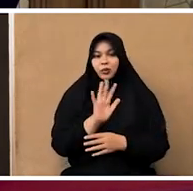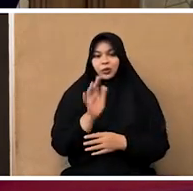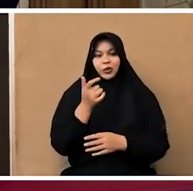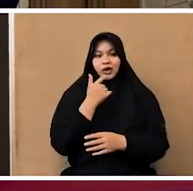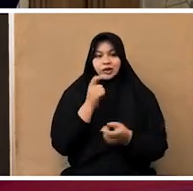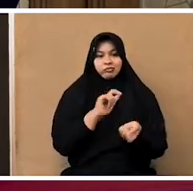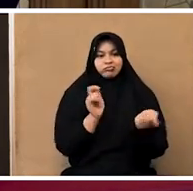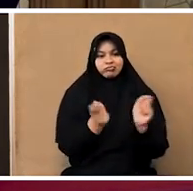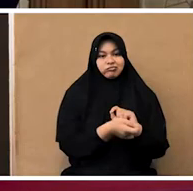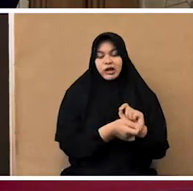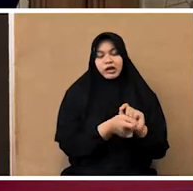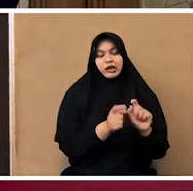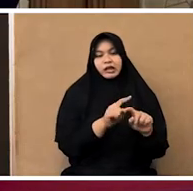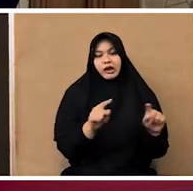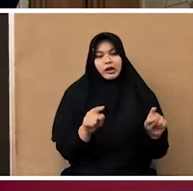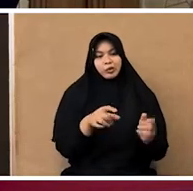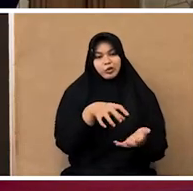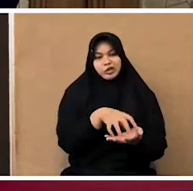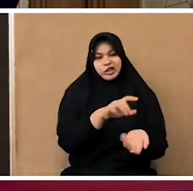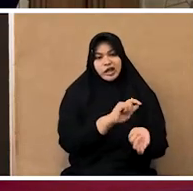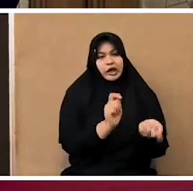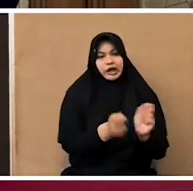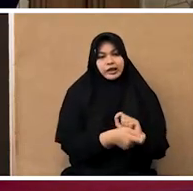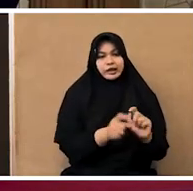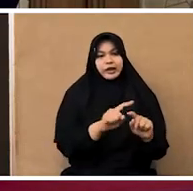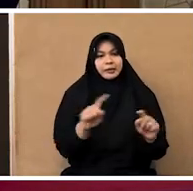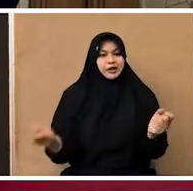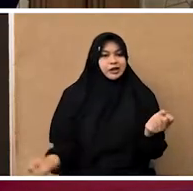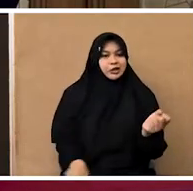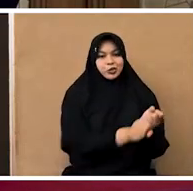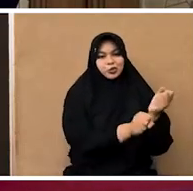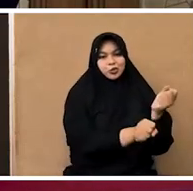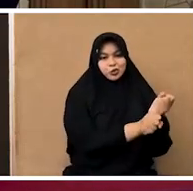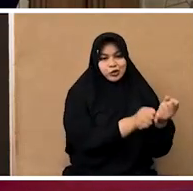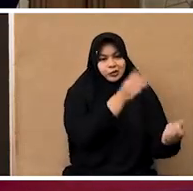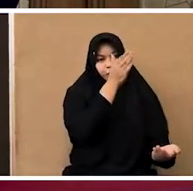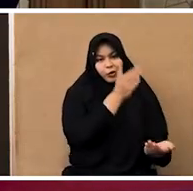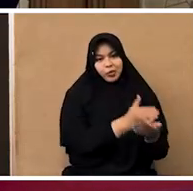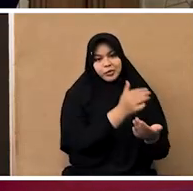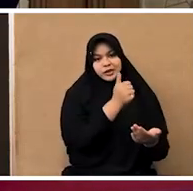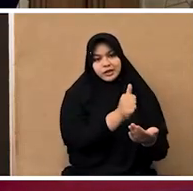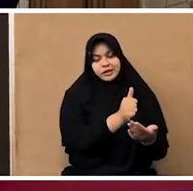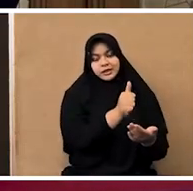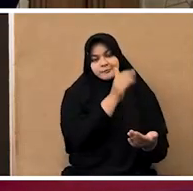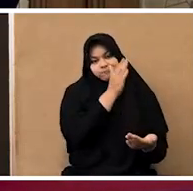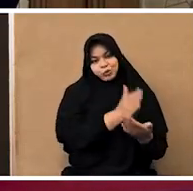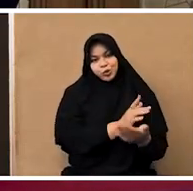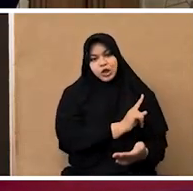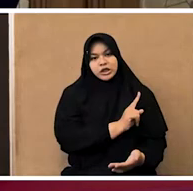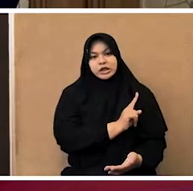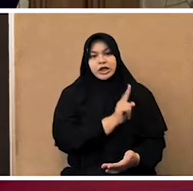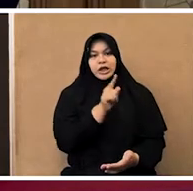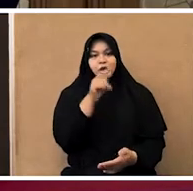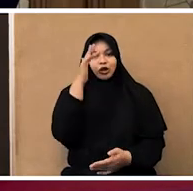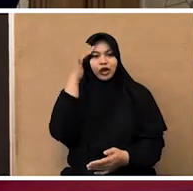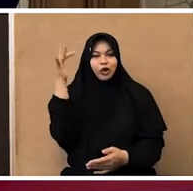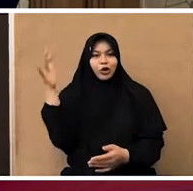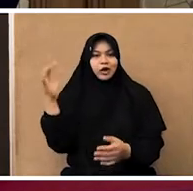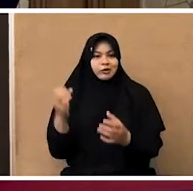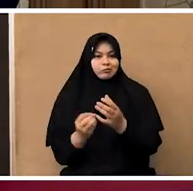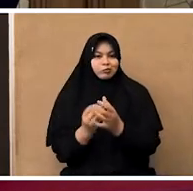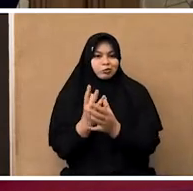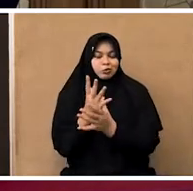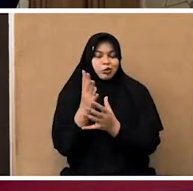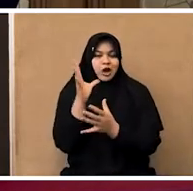digantikan posisinya tetapi didukung Sehingga dalam pengambilan keputusan dia bisa mengambil keputusannya sendiri itu teori yang berkembang hari ini